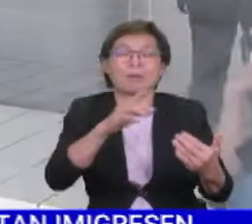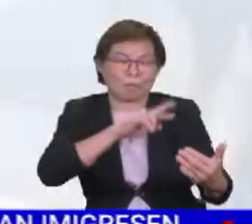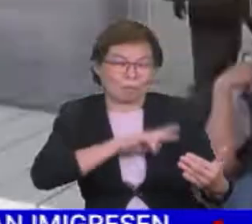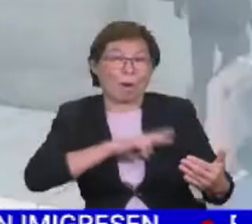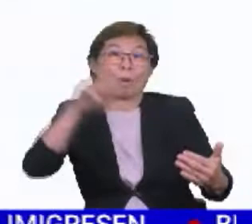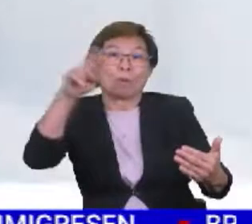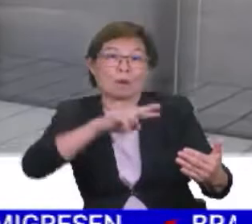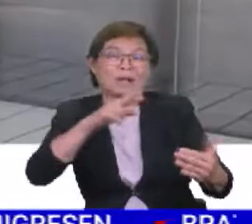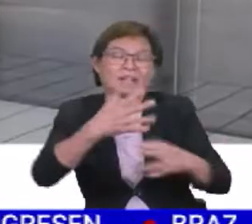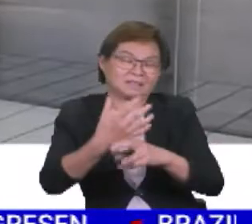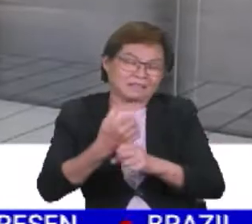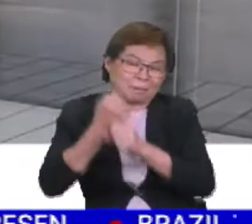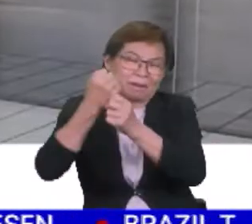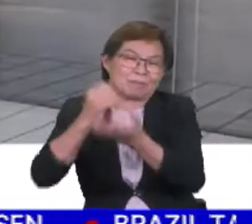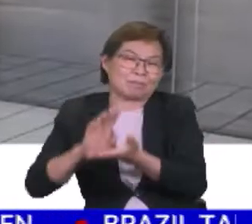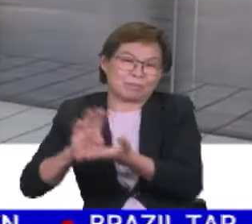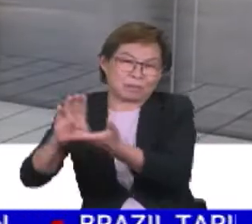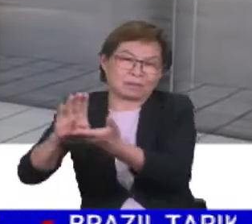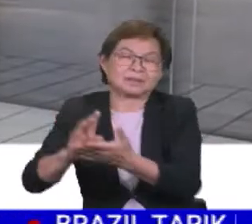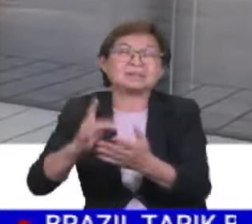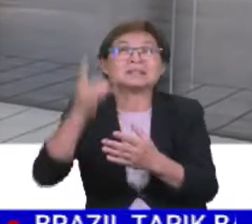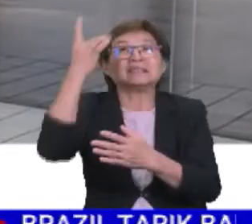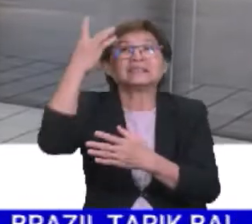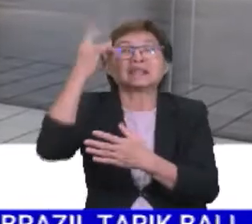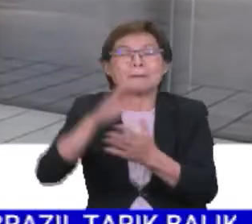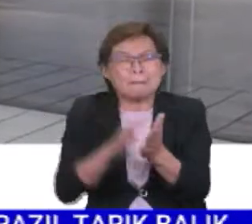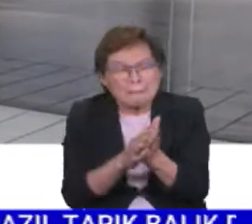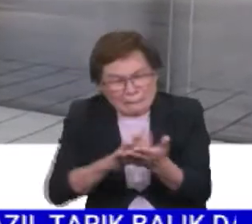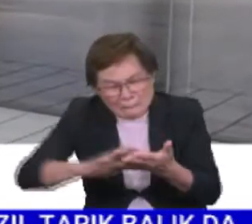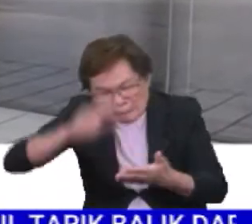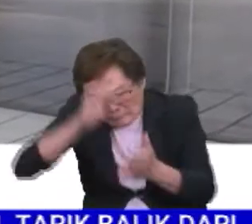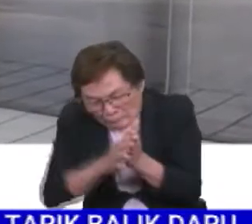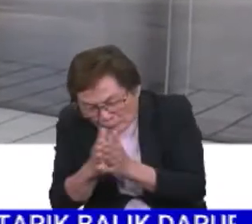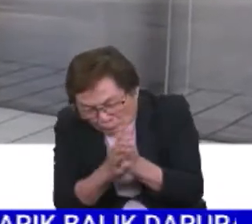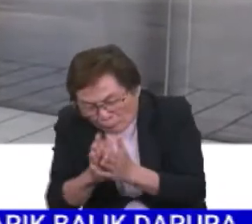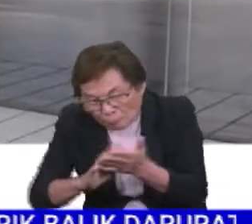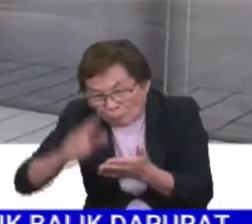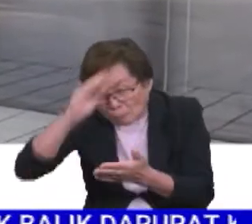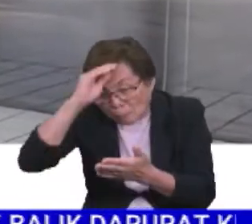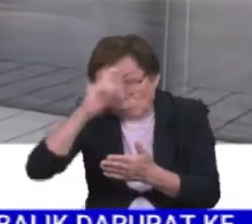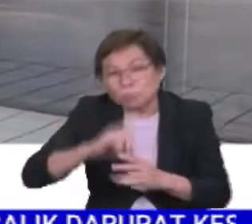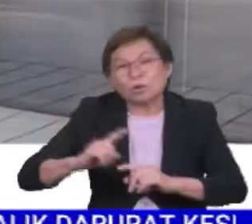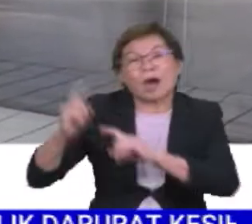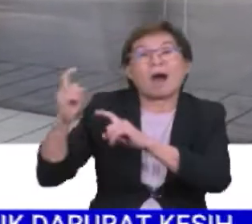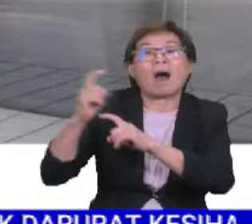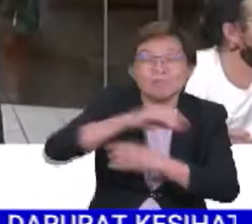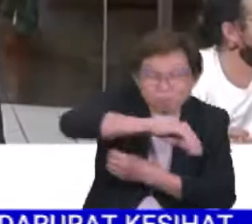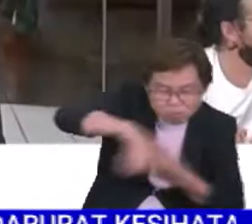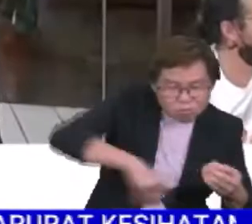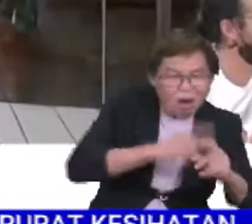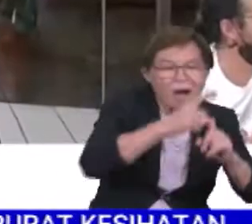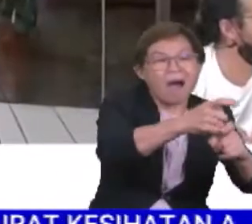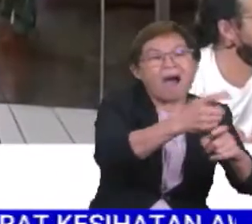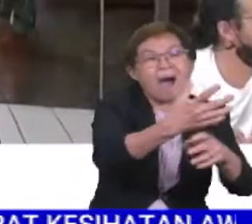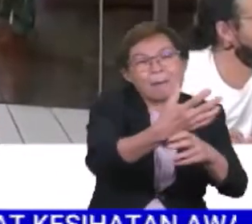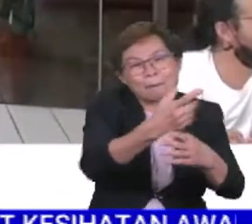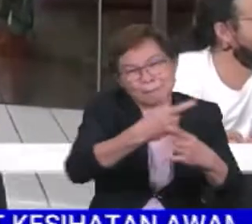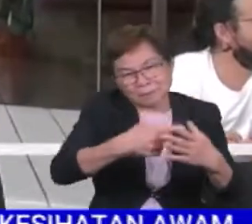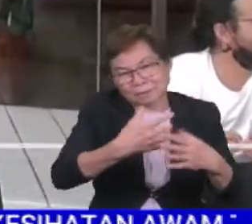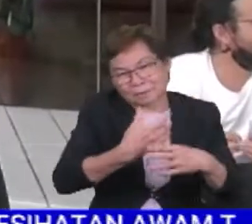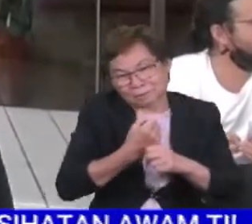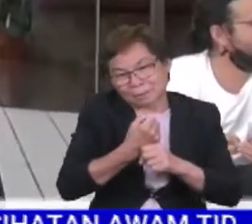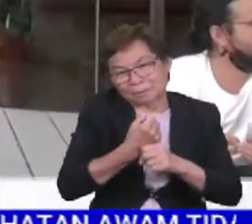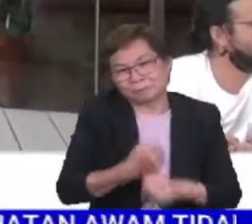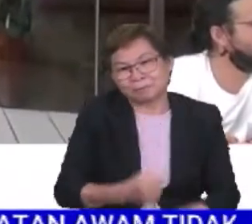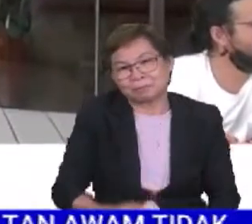biji suami Insyaallah saya nanti saya ke belajar sungguh-sungguh untuk pulang kembali apa yang Syahrini Saya sekolah rendah dia